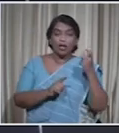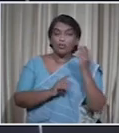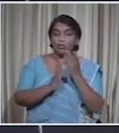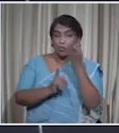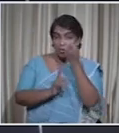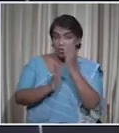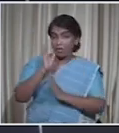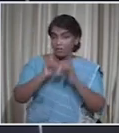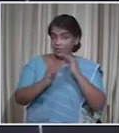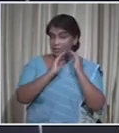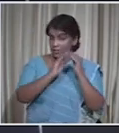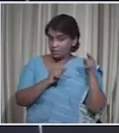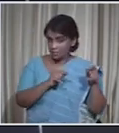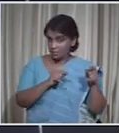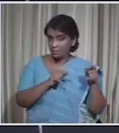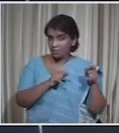මුදල් අමාත්‍යාංශයේ මේ